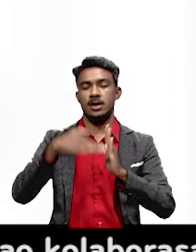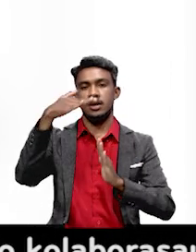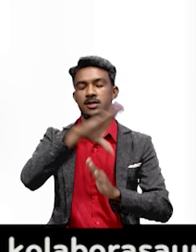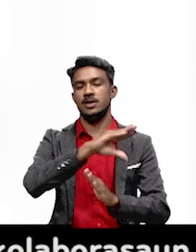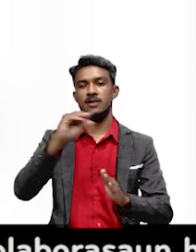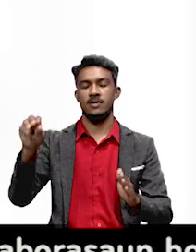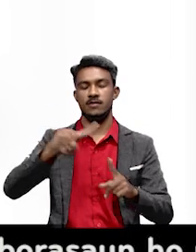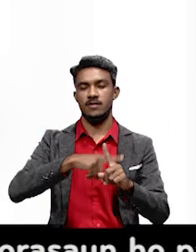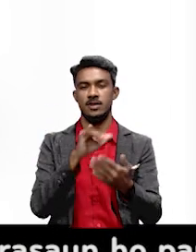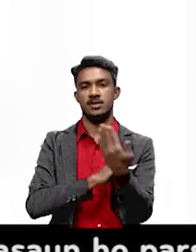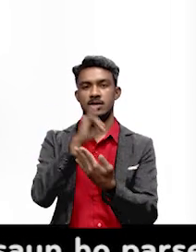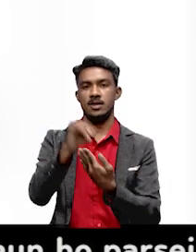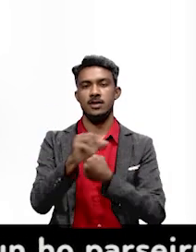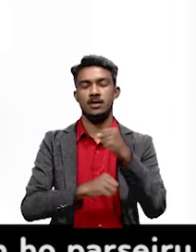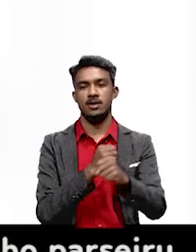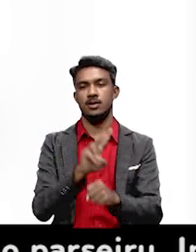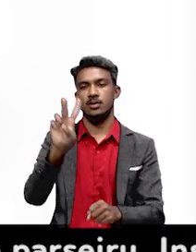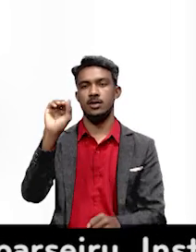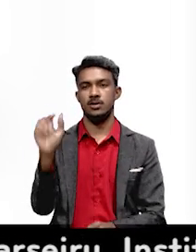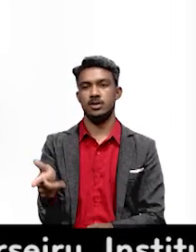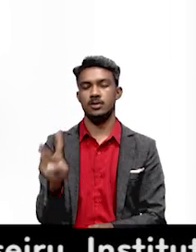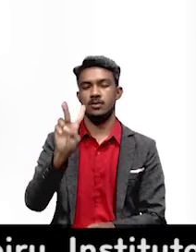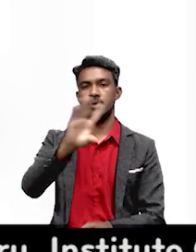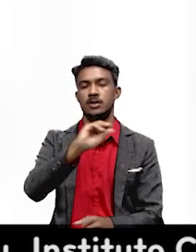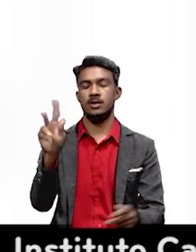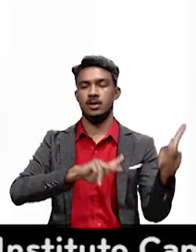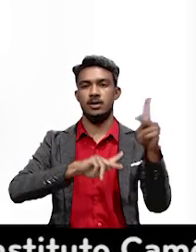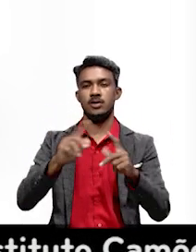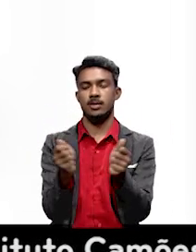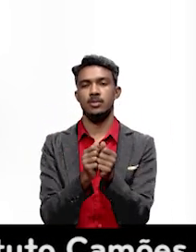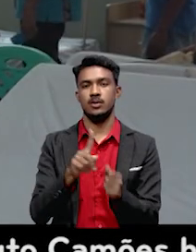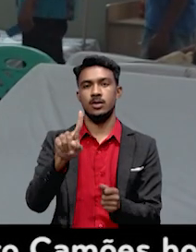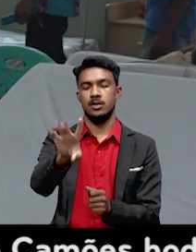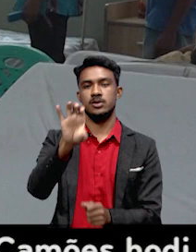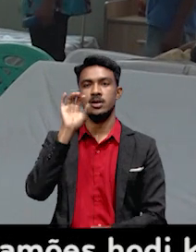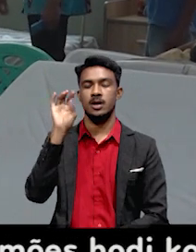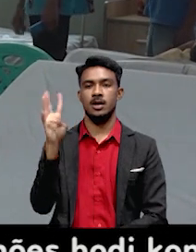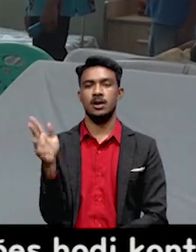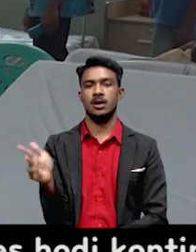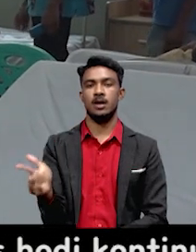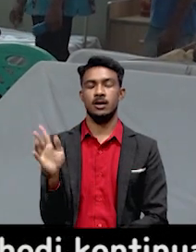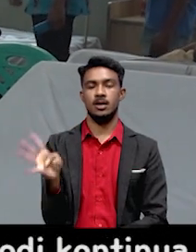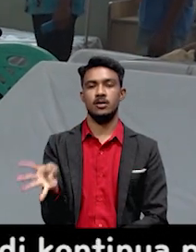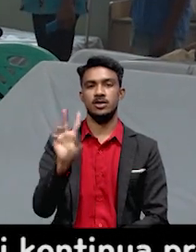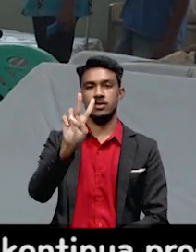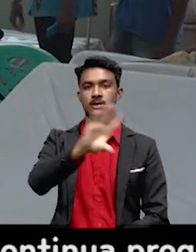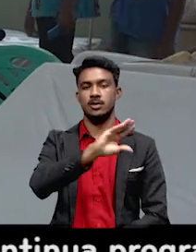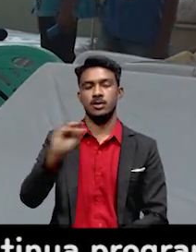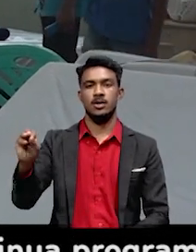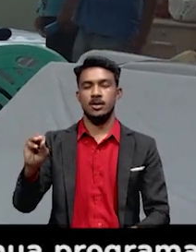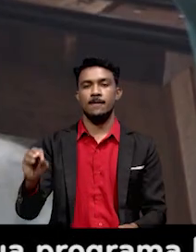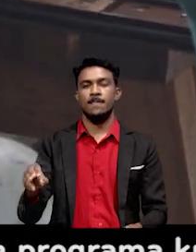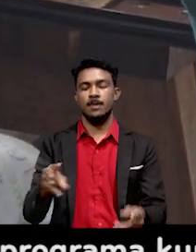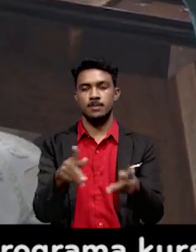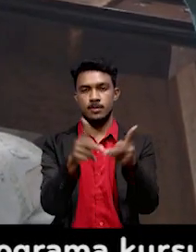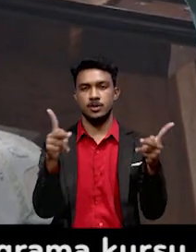tinan rihunrua ronulu resin rua, ho total kazu atus ida hatnulu resin rua. Posto administrativo do Aleixo relata